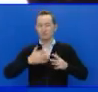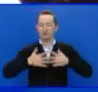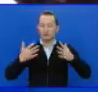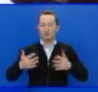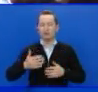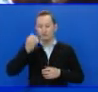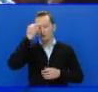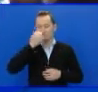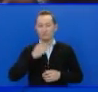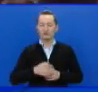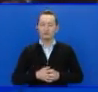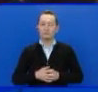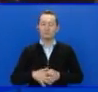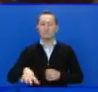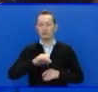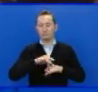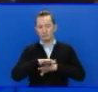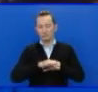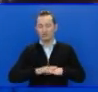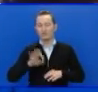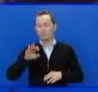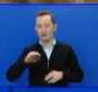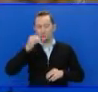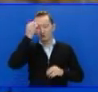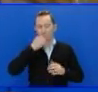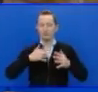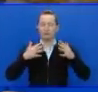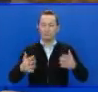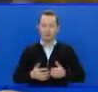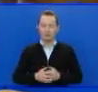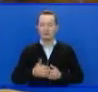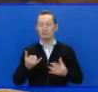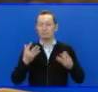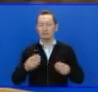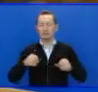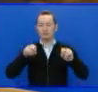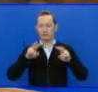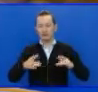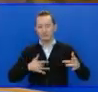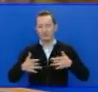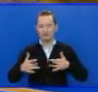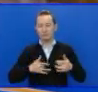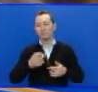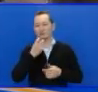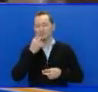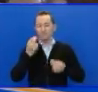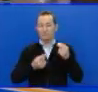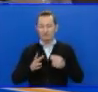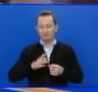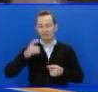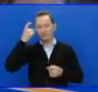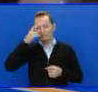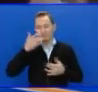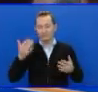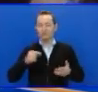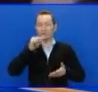елді мекенінің халқатынан көп-көп рахметімді айтамын. Бүлдіршіндерге арнайы театрланған көрініс қойылды. Жаңа тауық